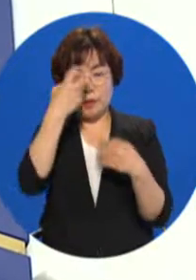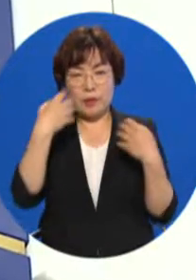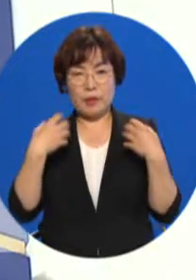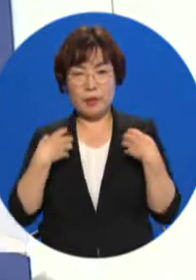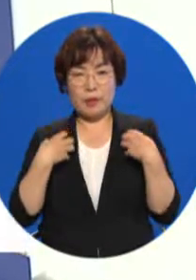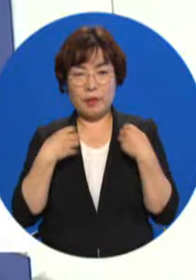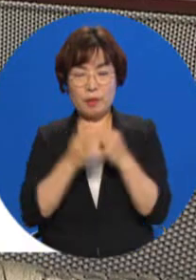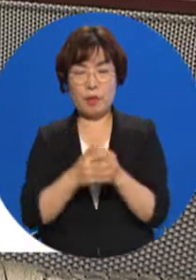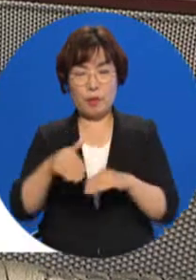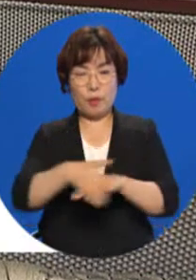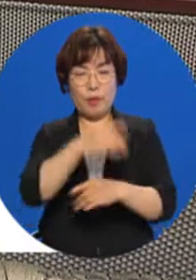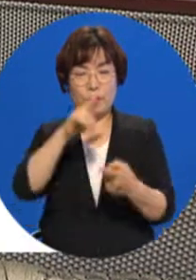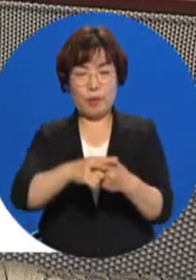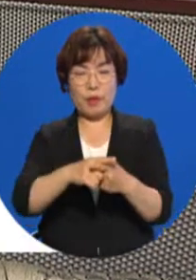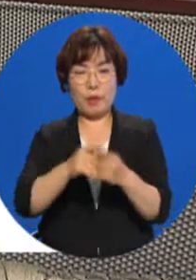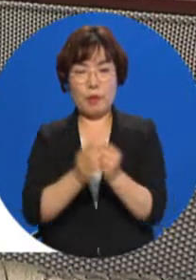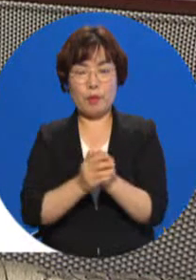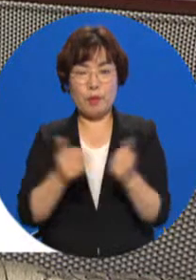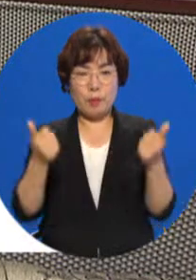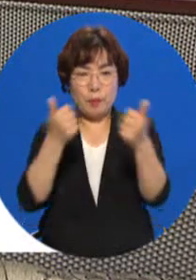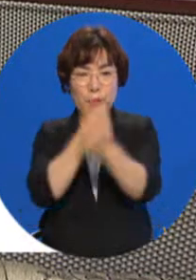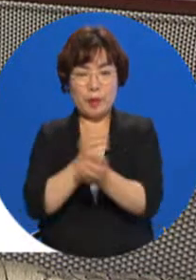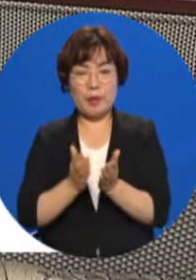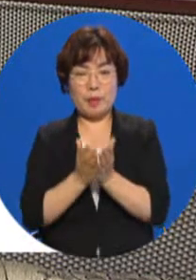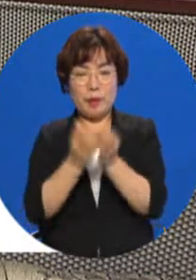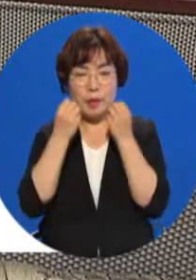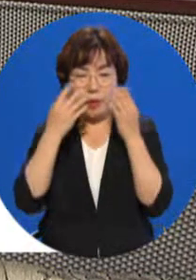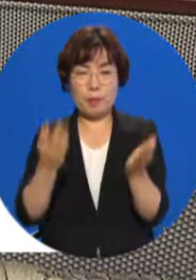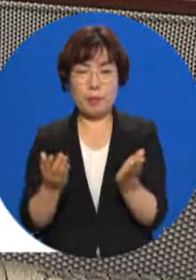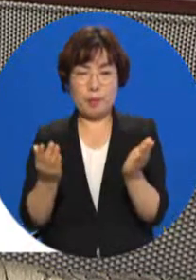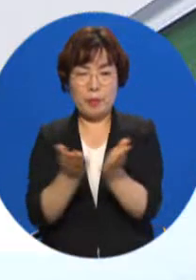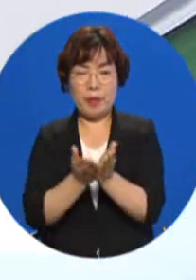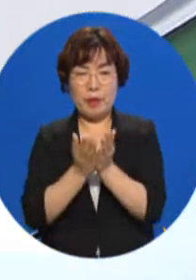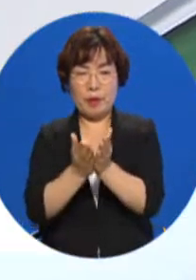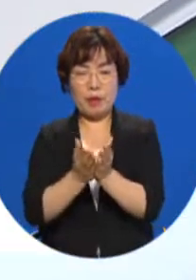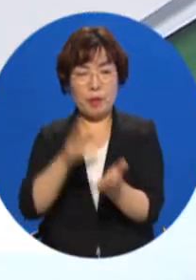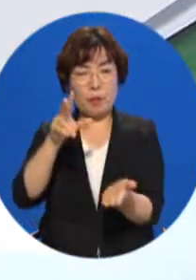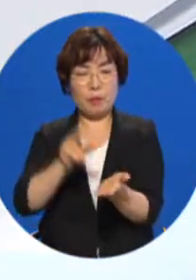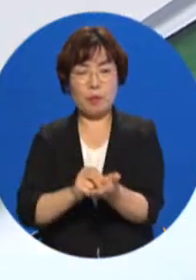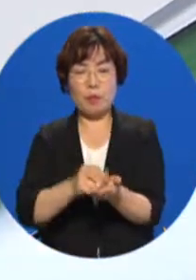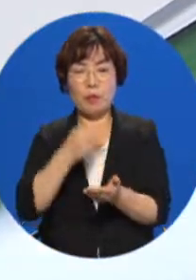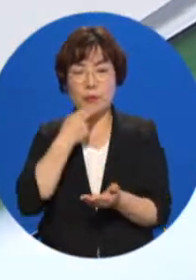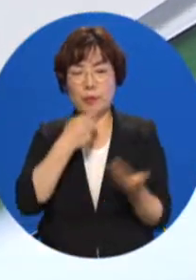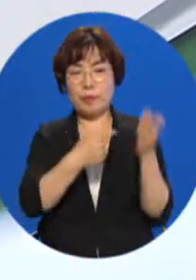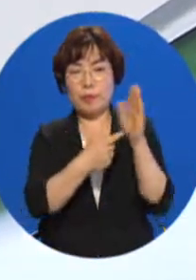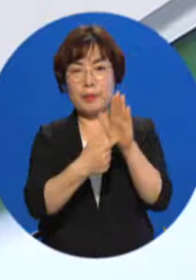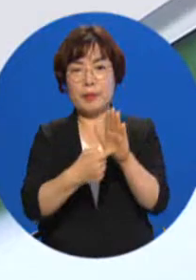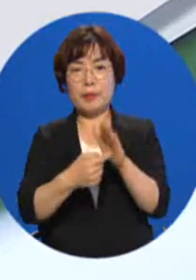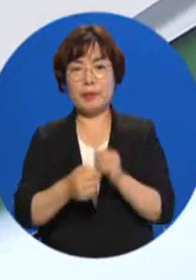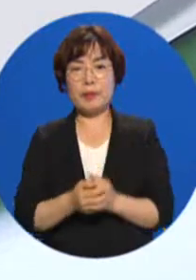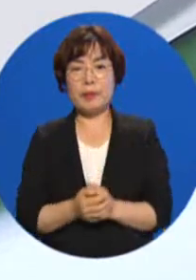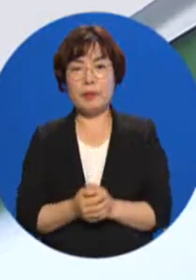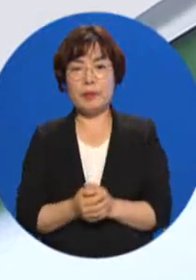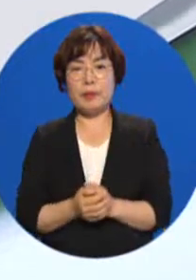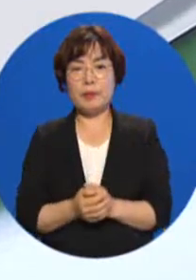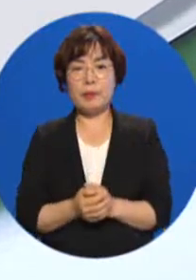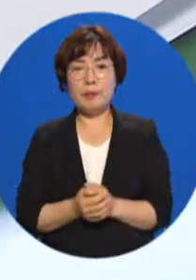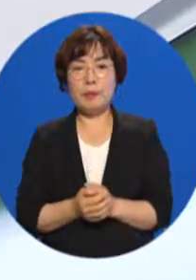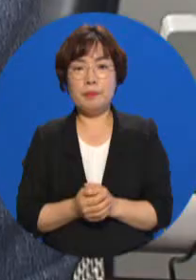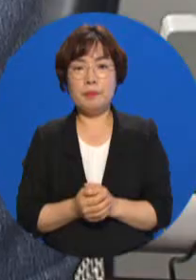여수지방해양수산청은 계획대로 해운사가 낡은 조국호를 새로운 선박으로 교체한다면 문제가 개선될 거라는